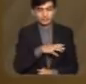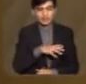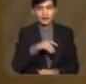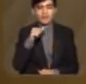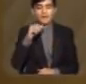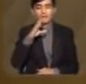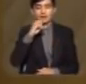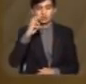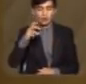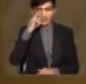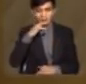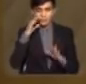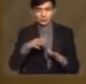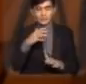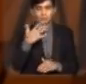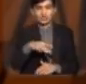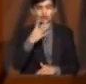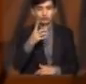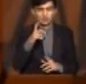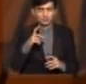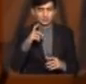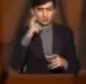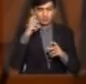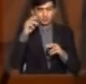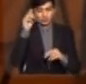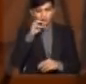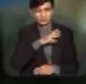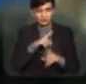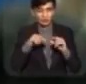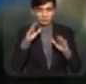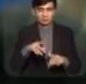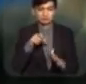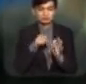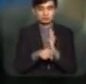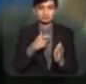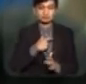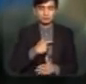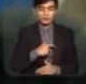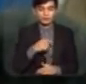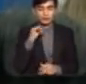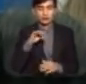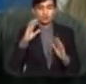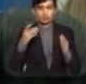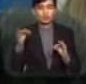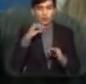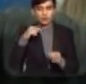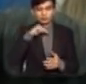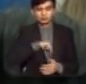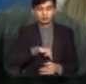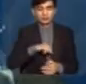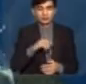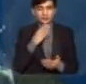школьника предприняли попытку суицида это самый высокий показатель по стране главная причина таких случаев душевное